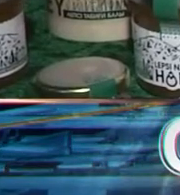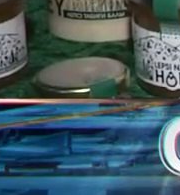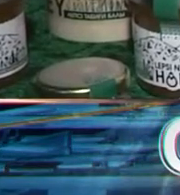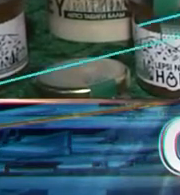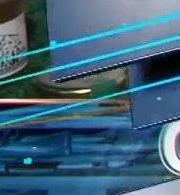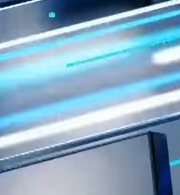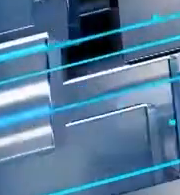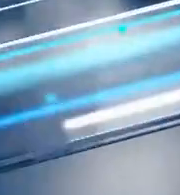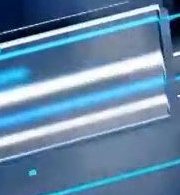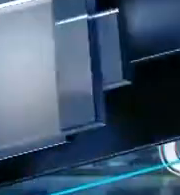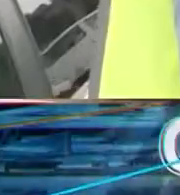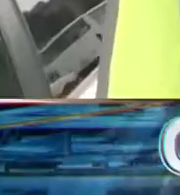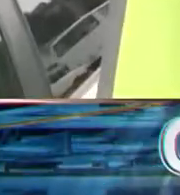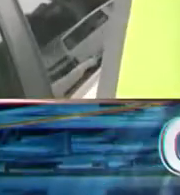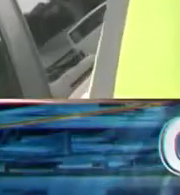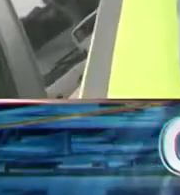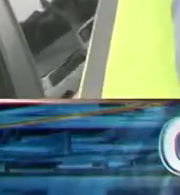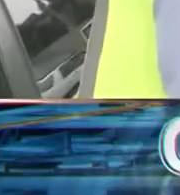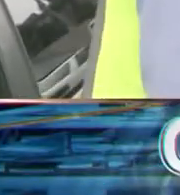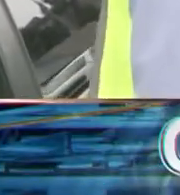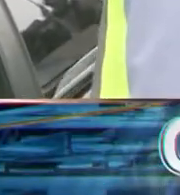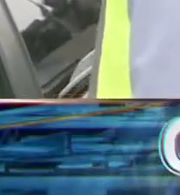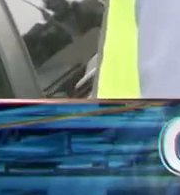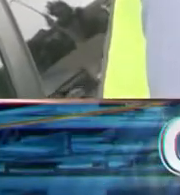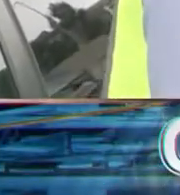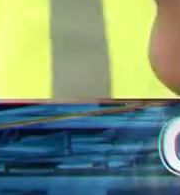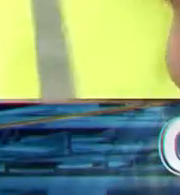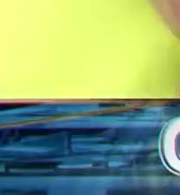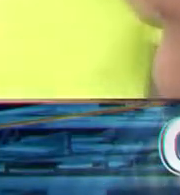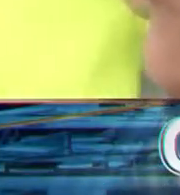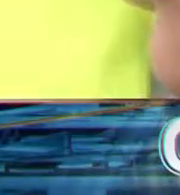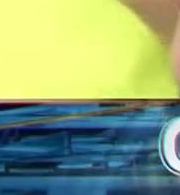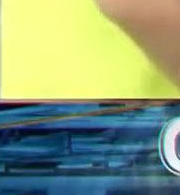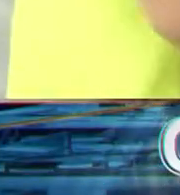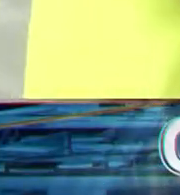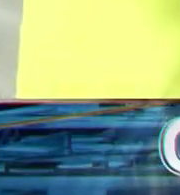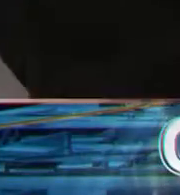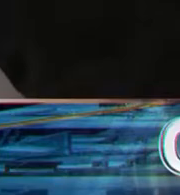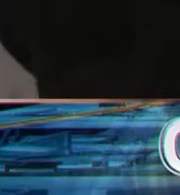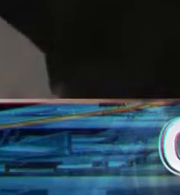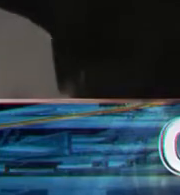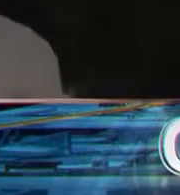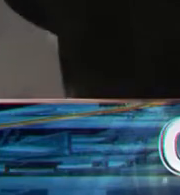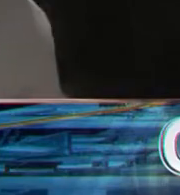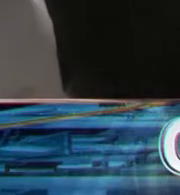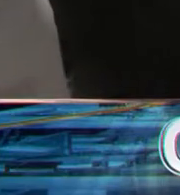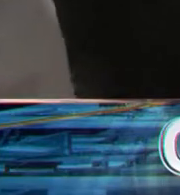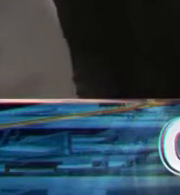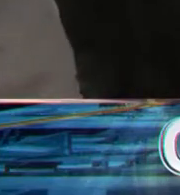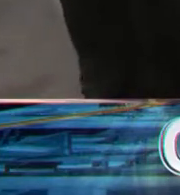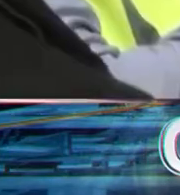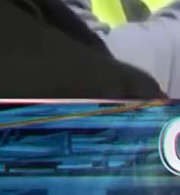экспортируемых стран. Правила для всех едины. 87 талдыкурганцев привлечены к административной ответственности в